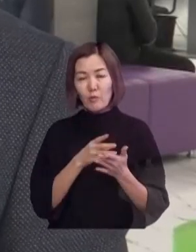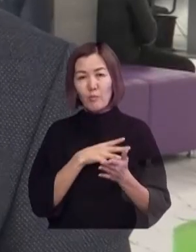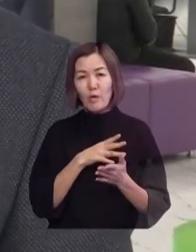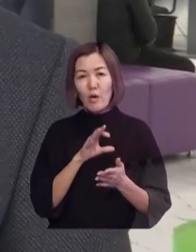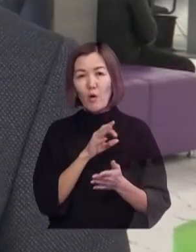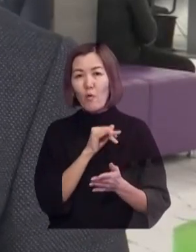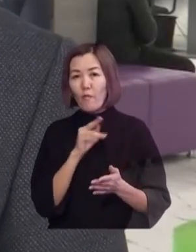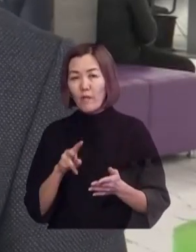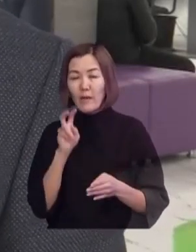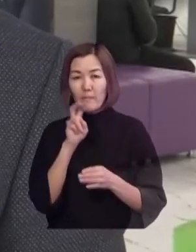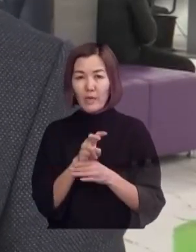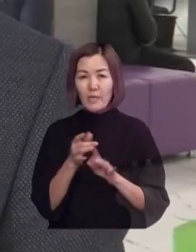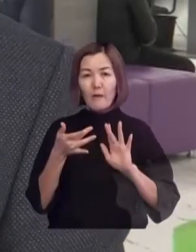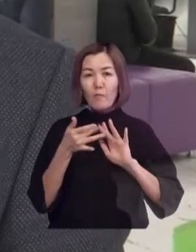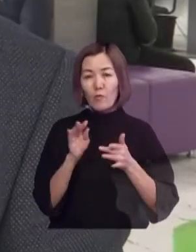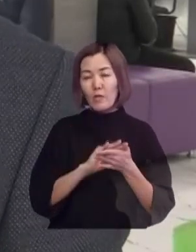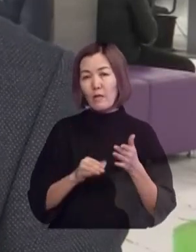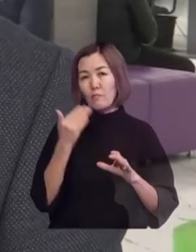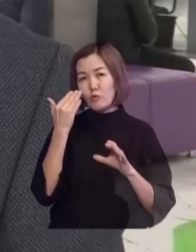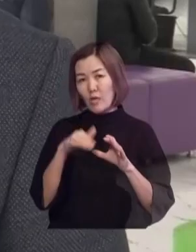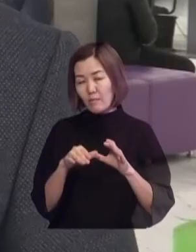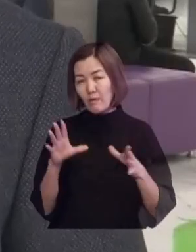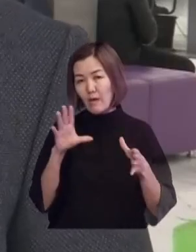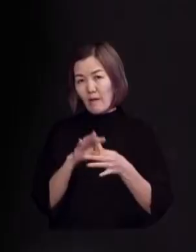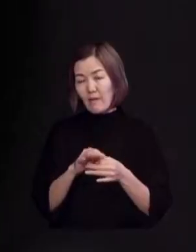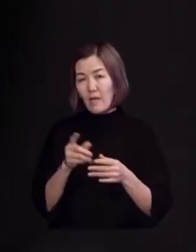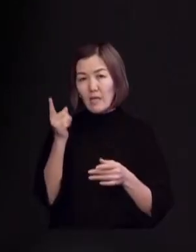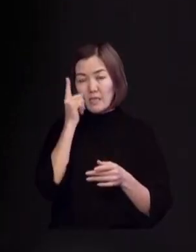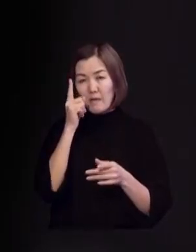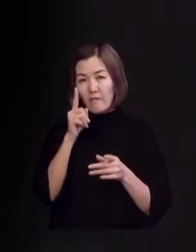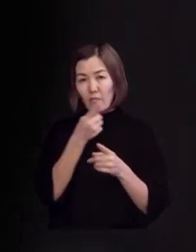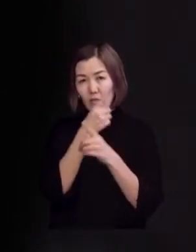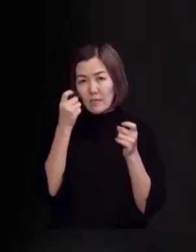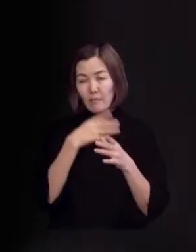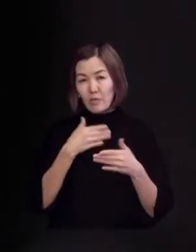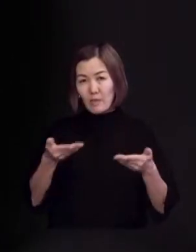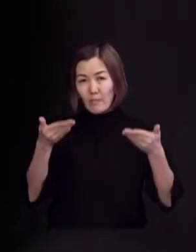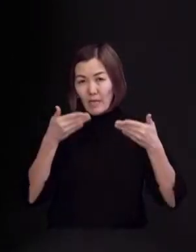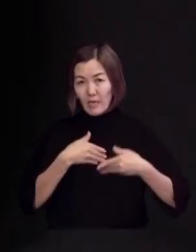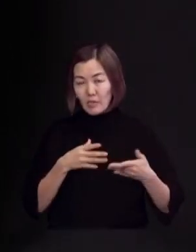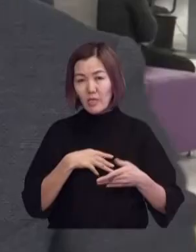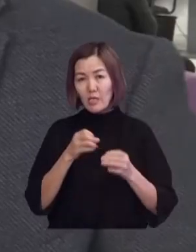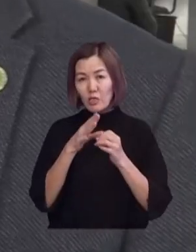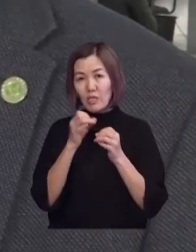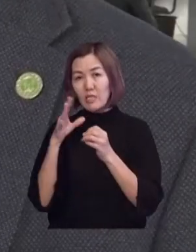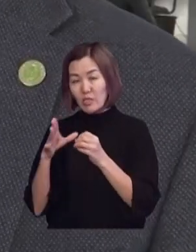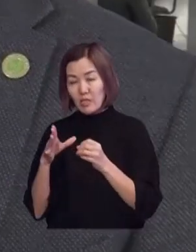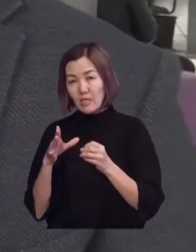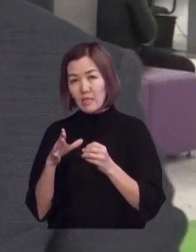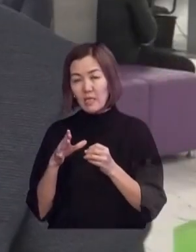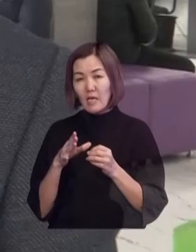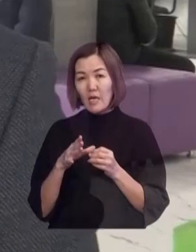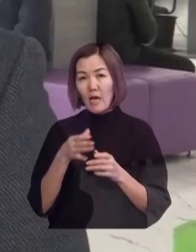офлайн, придя в ЦОН, так и в проактивном формате. Если на ваш телефон приходит соответствующее предложение с номера 1414, на него